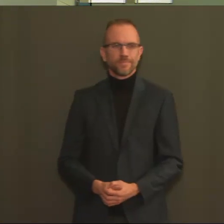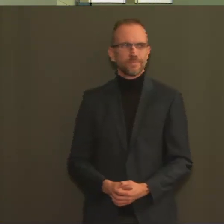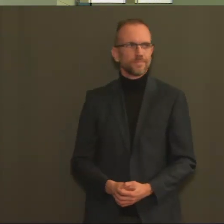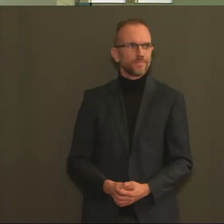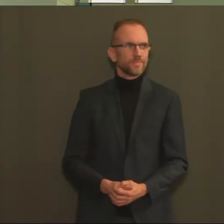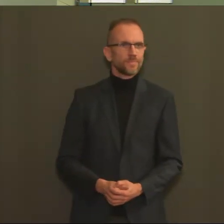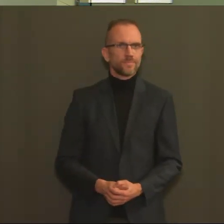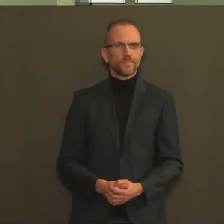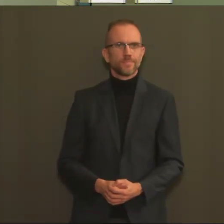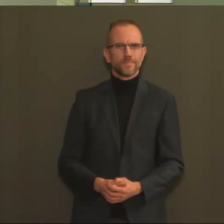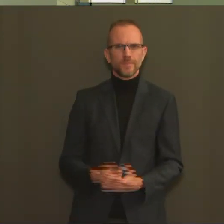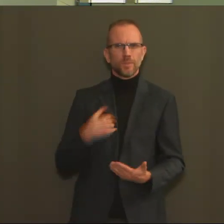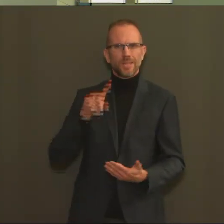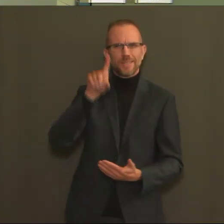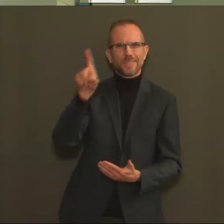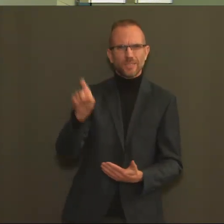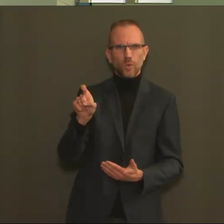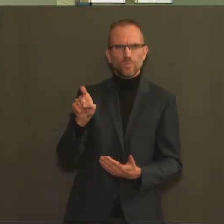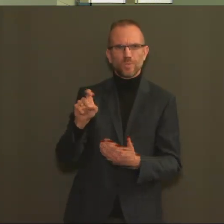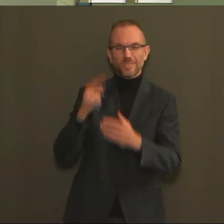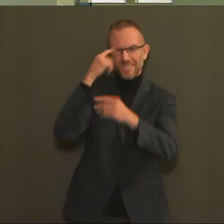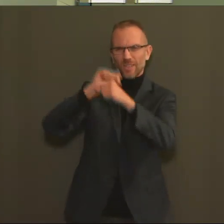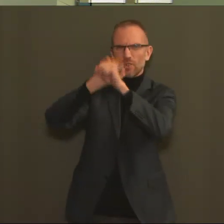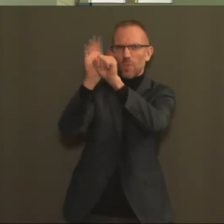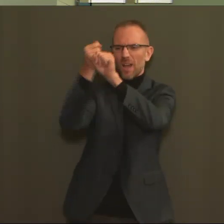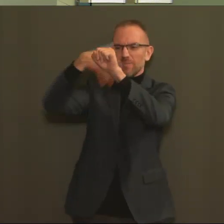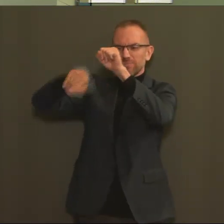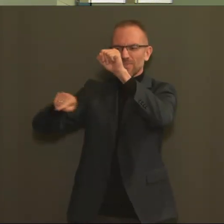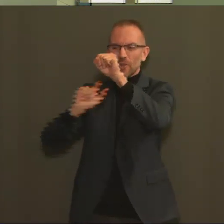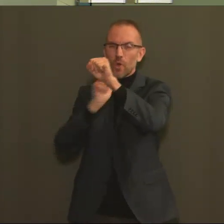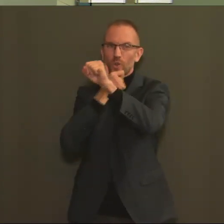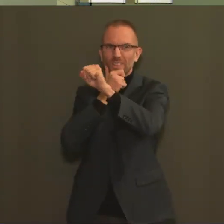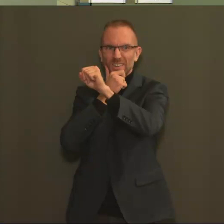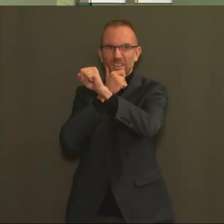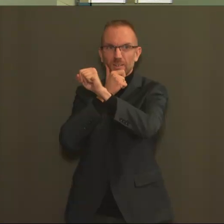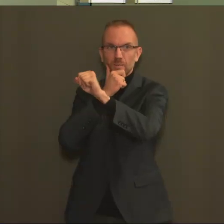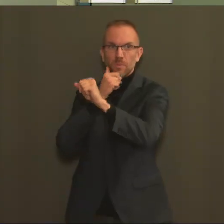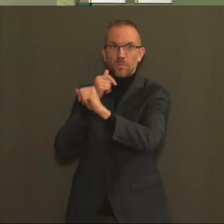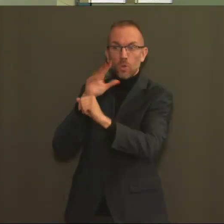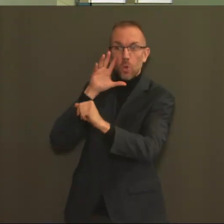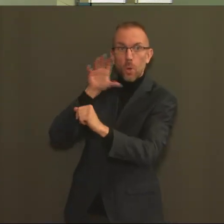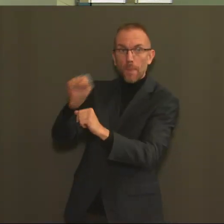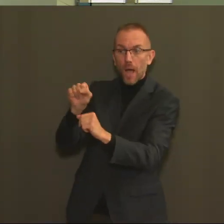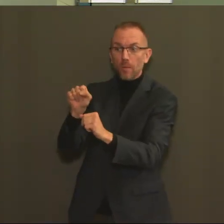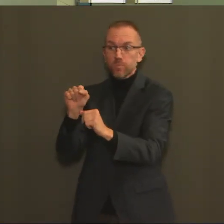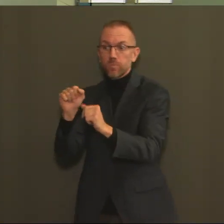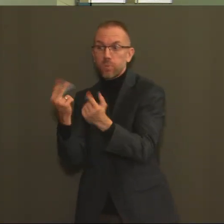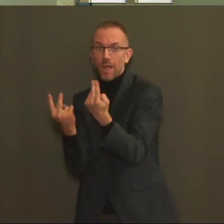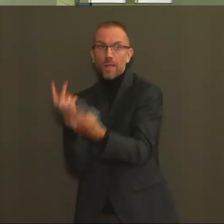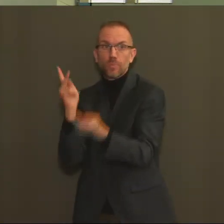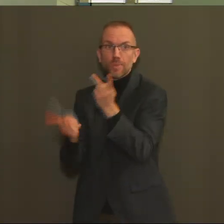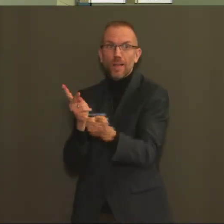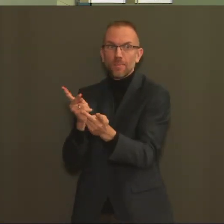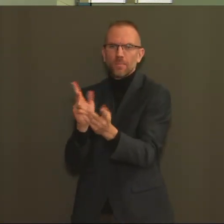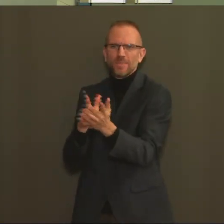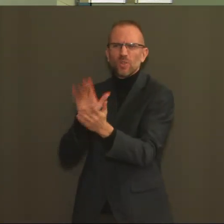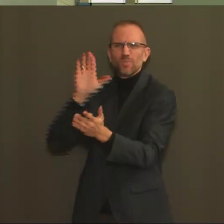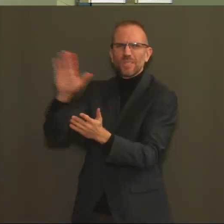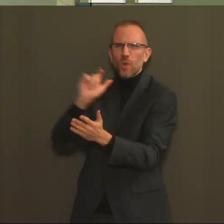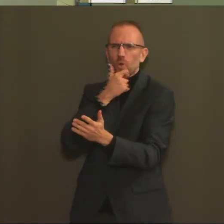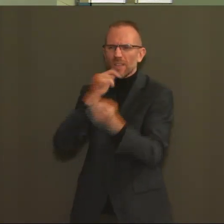de variant britannique a propos brommobielen mooi iets tegen pari parce que le roy anoniem sequels in al memo stukje hem uilenkade la